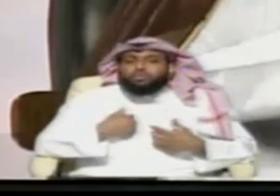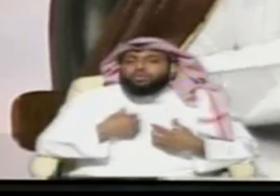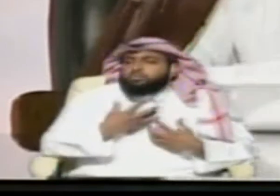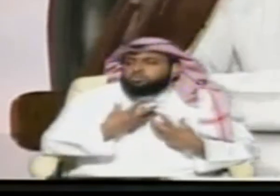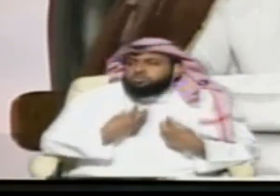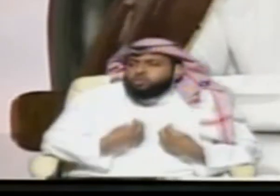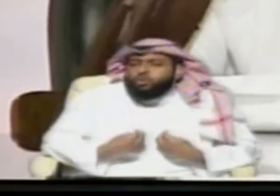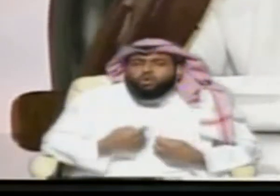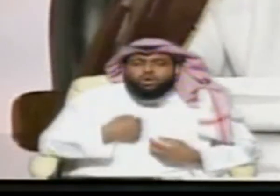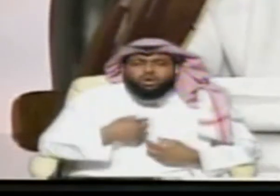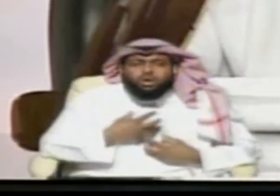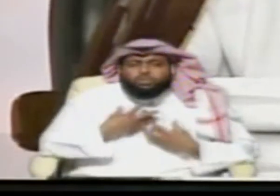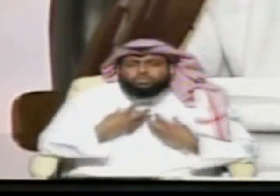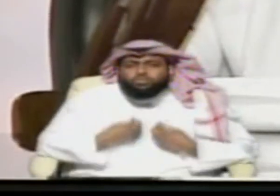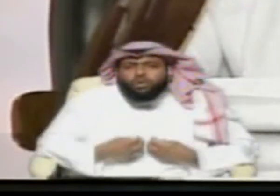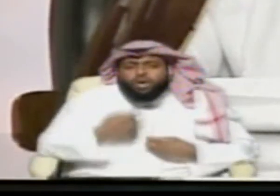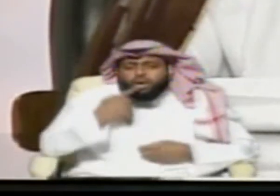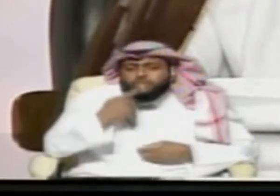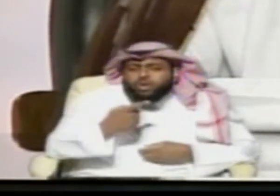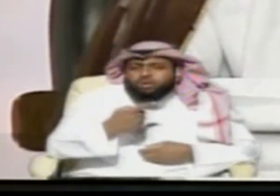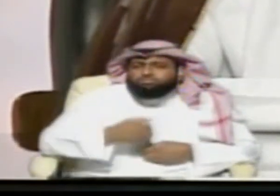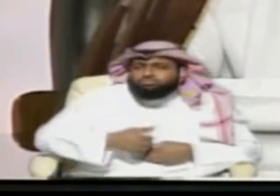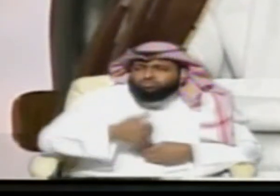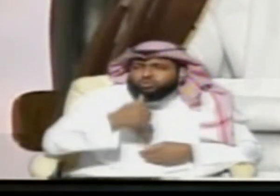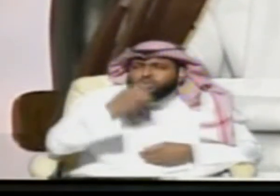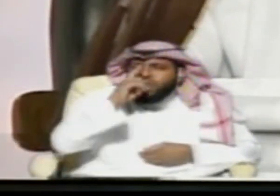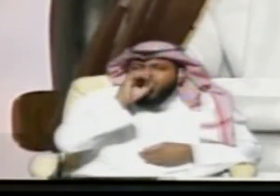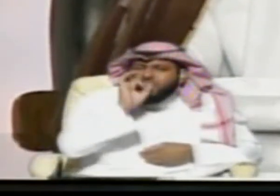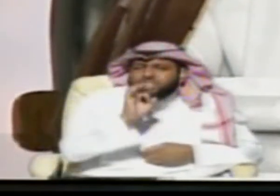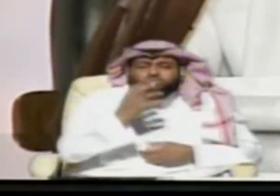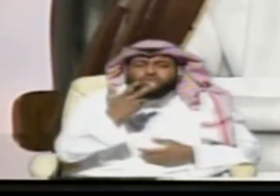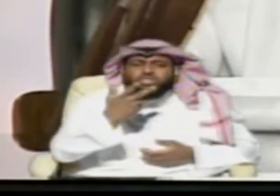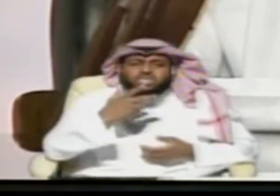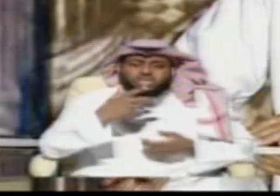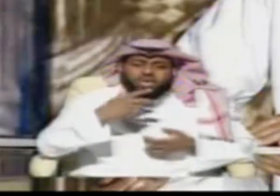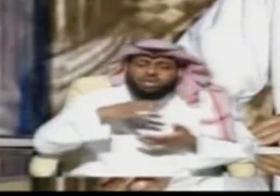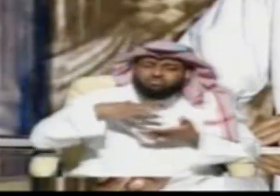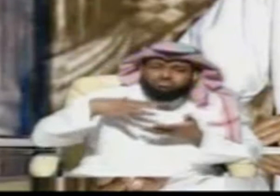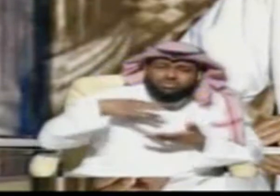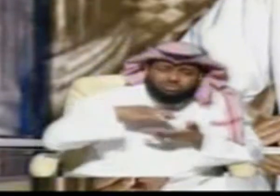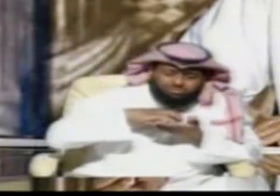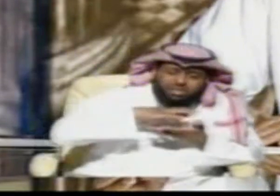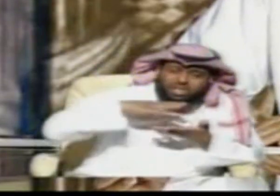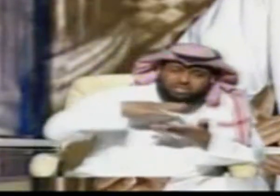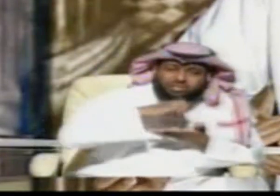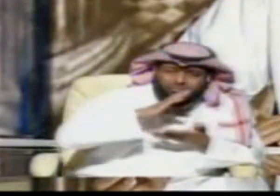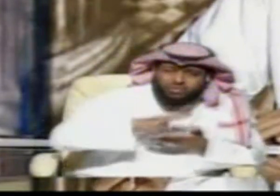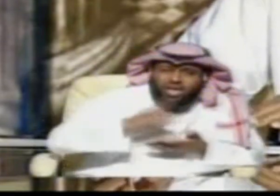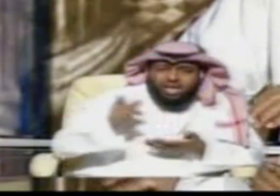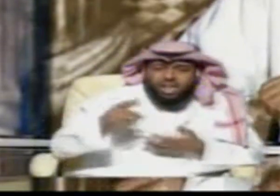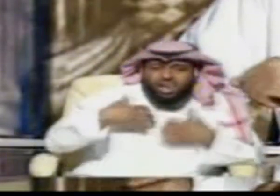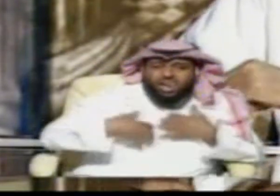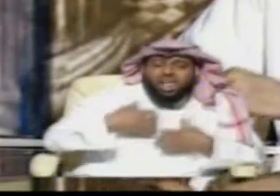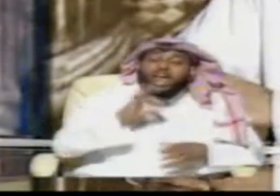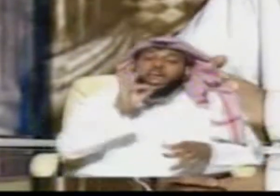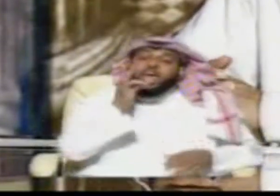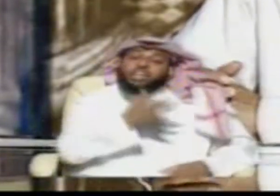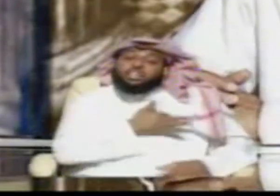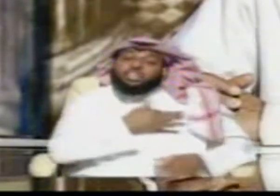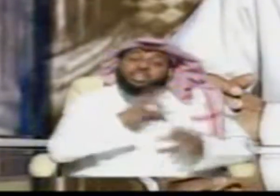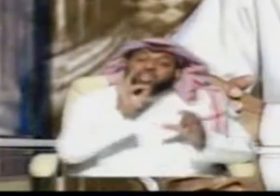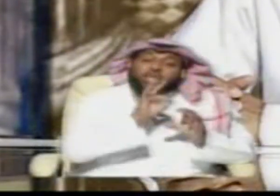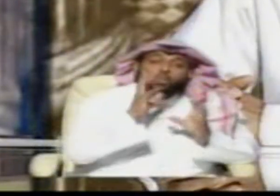وبالتالي فهناك موجب، هنا تغتسل لرفع الجنابة. بارك الله فيكم فضيلة الشيخ. هنا